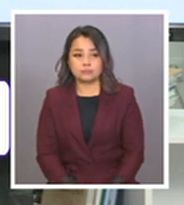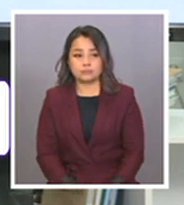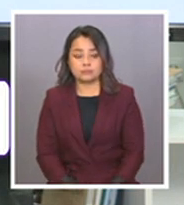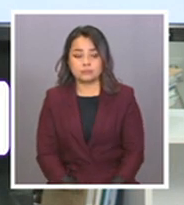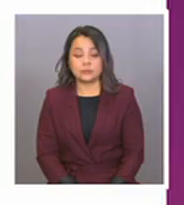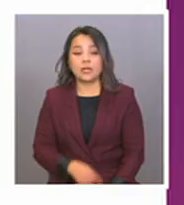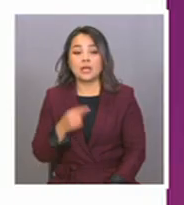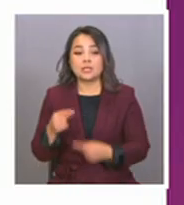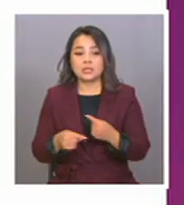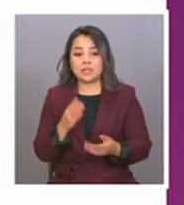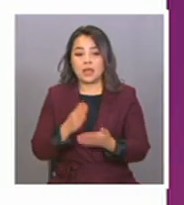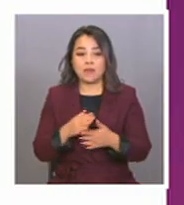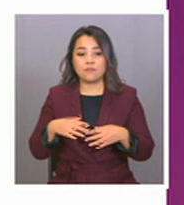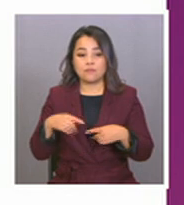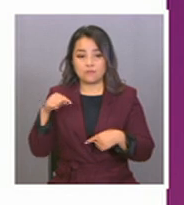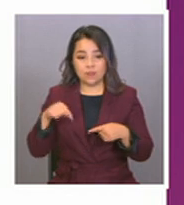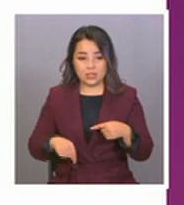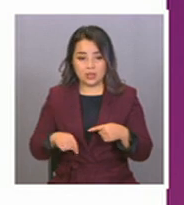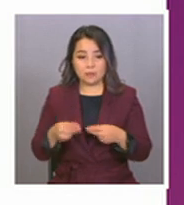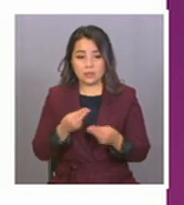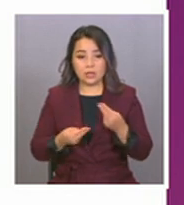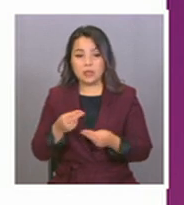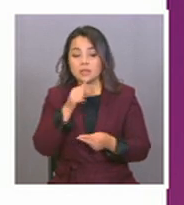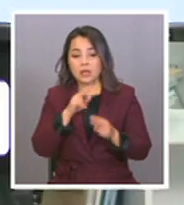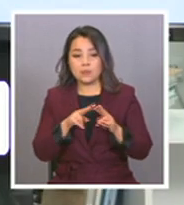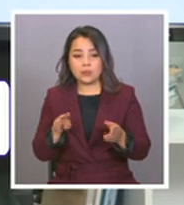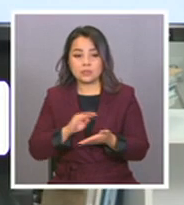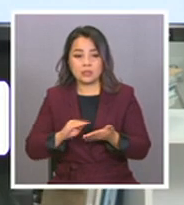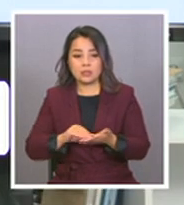Келесі вектор берілген, жазып, тақтамен тексеріңіз.